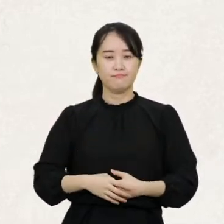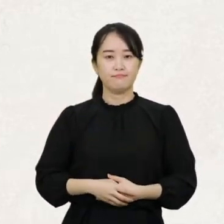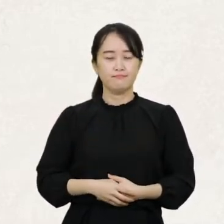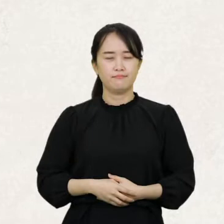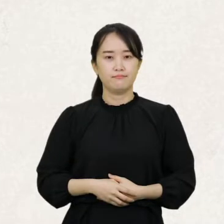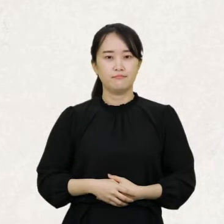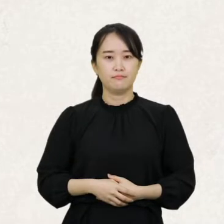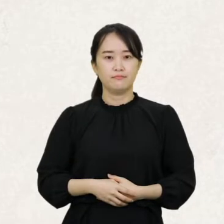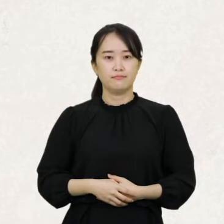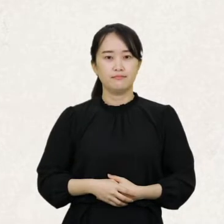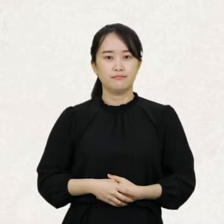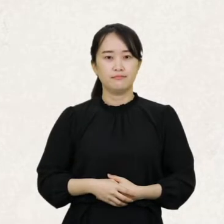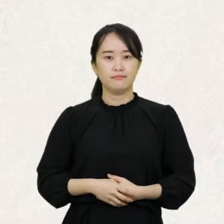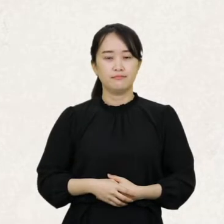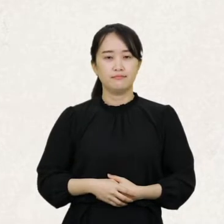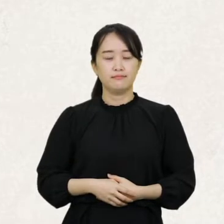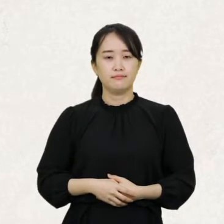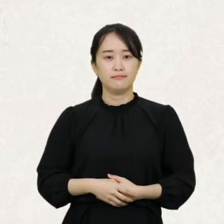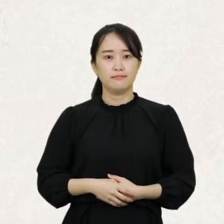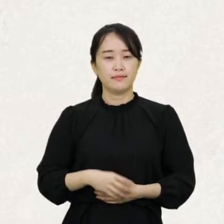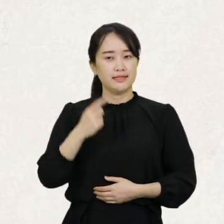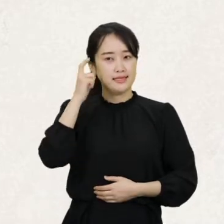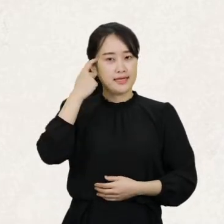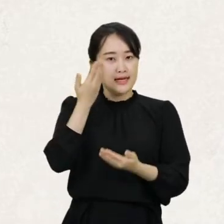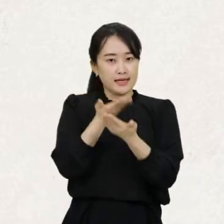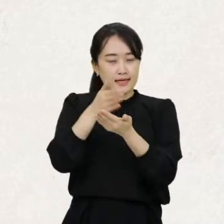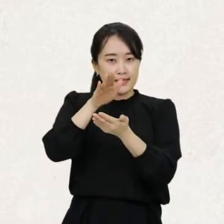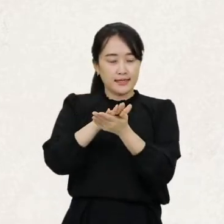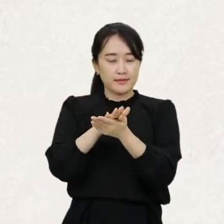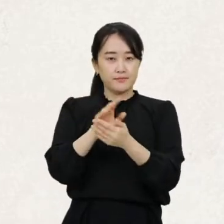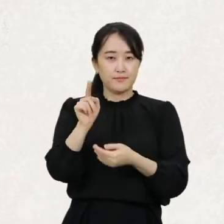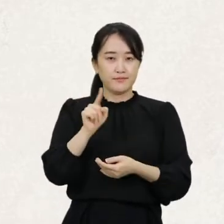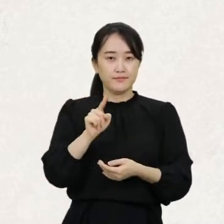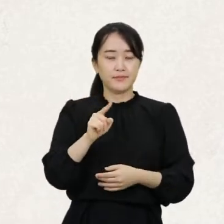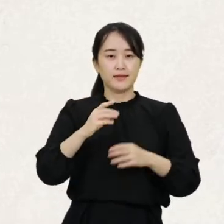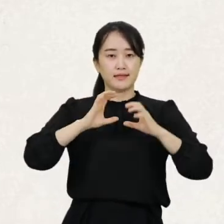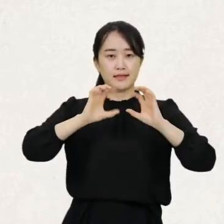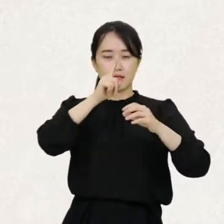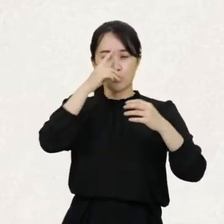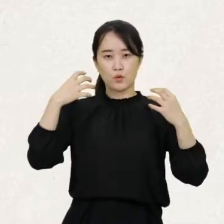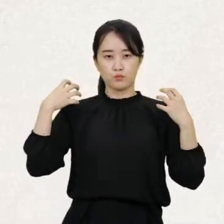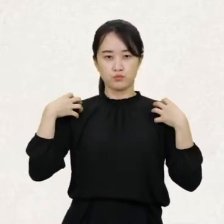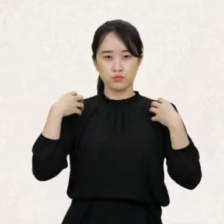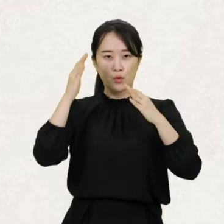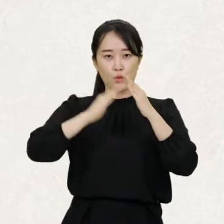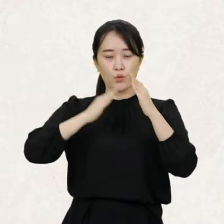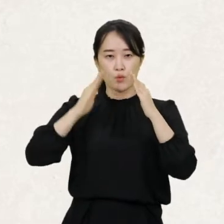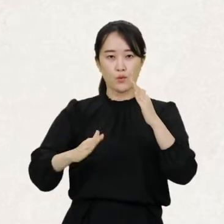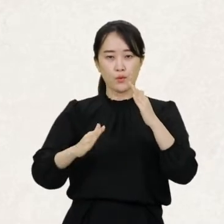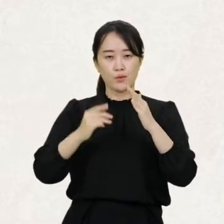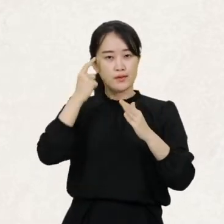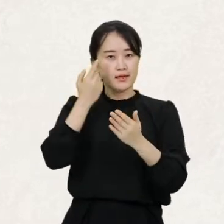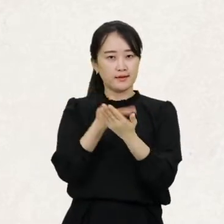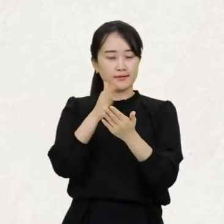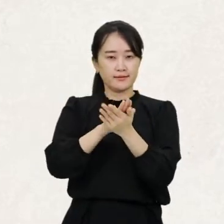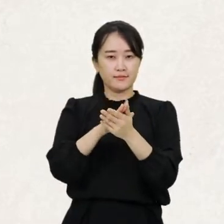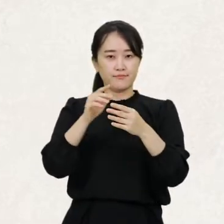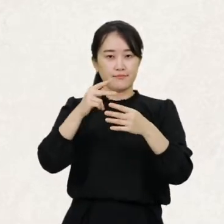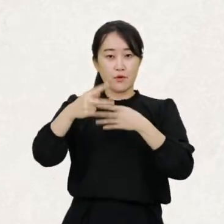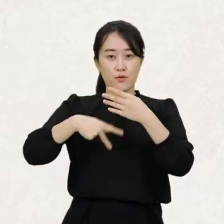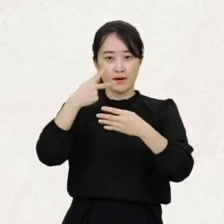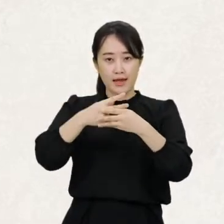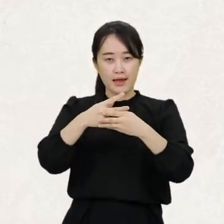있어요. 이러한 인식의 개선은 당사국 정부가 추진하는 공공인식 개선 프로그램과